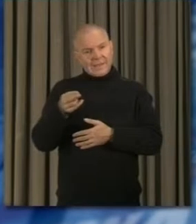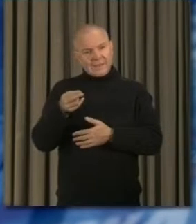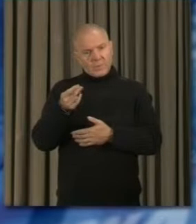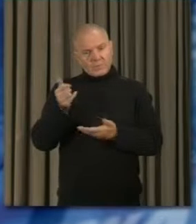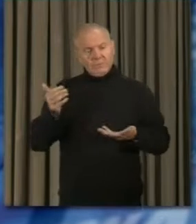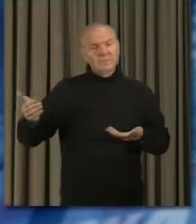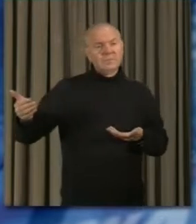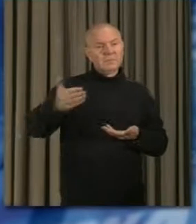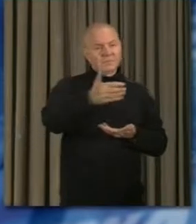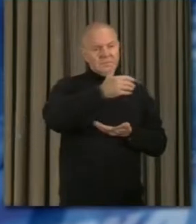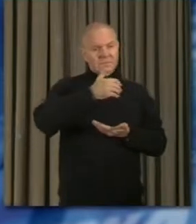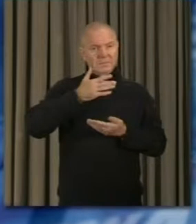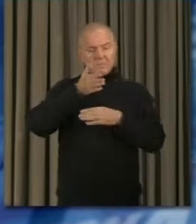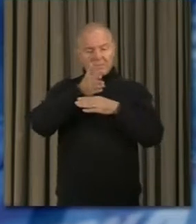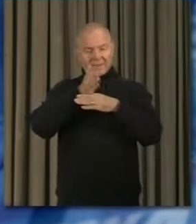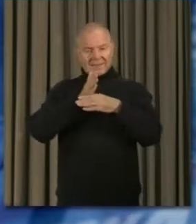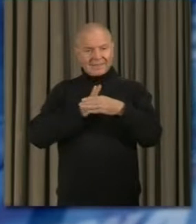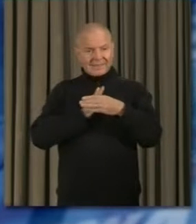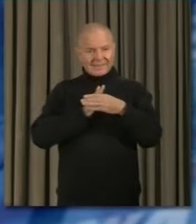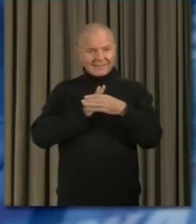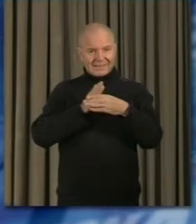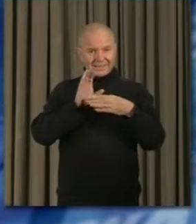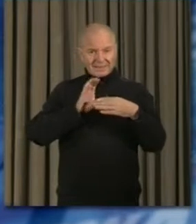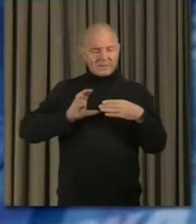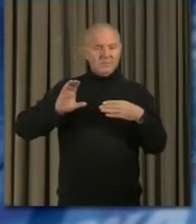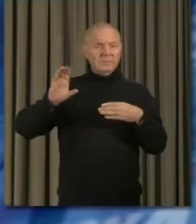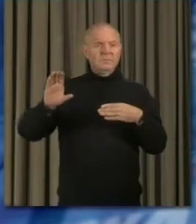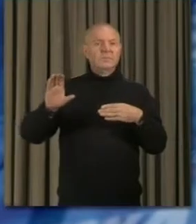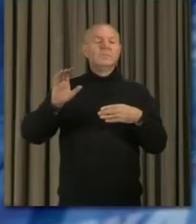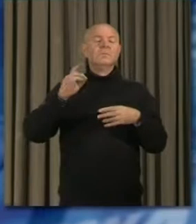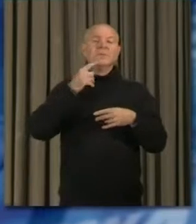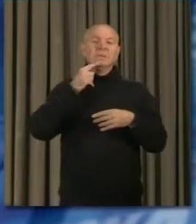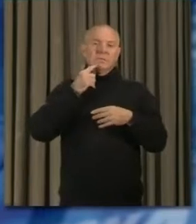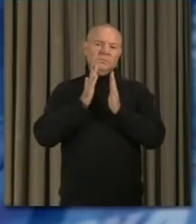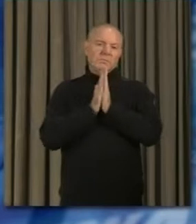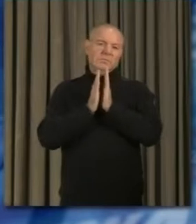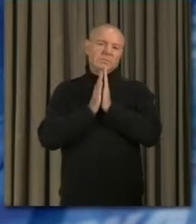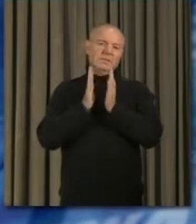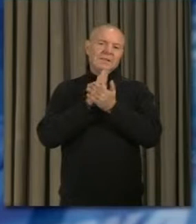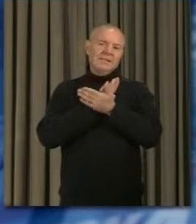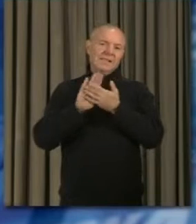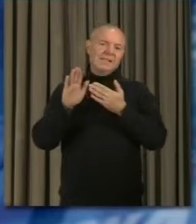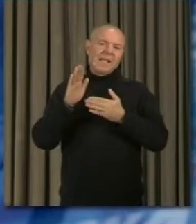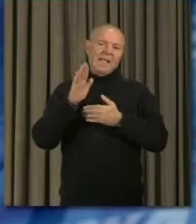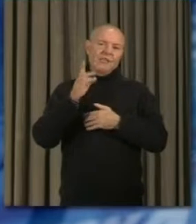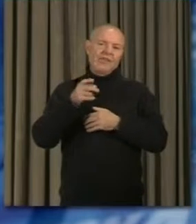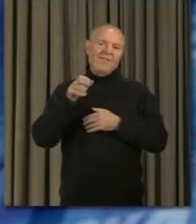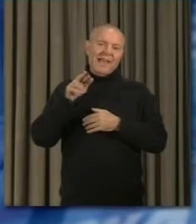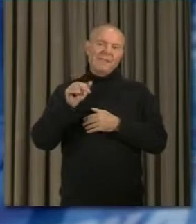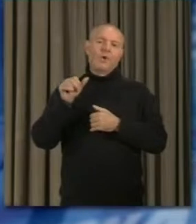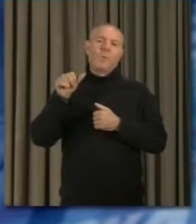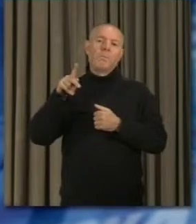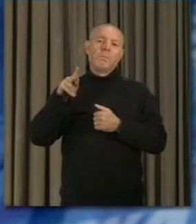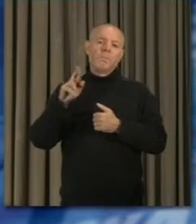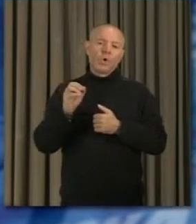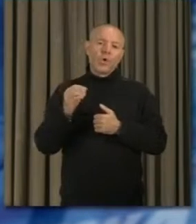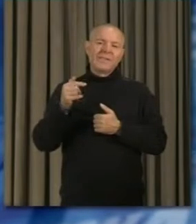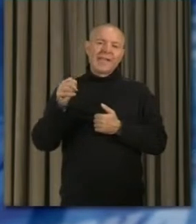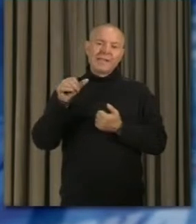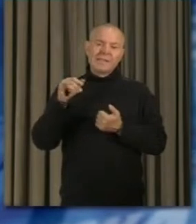Ossola Viva devolverà la metà degli introiti delle tessere vendute alla parrocchia dei Santi Gervasi e Protasio finanziando così una